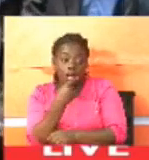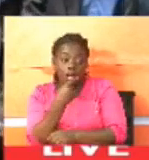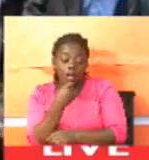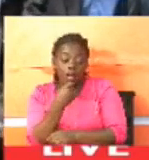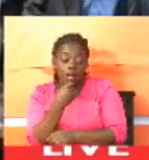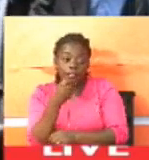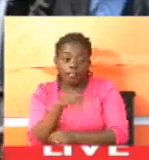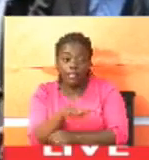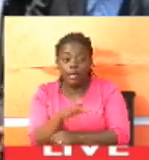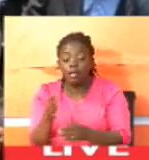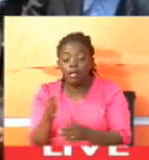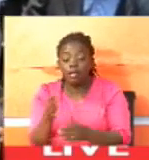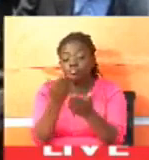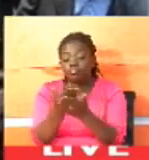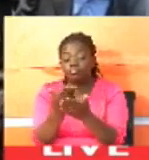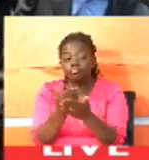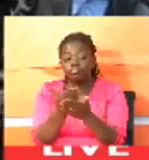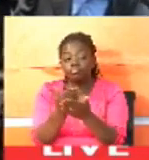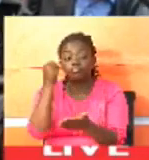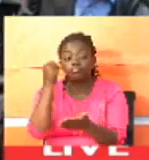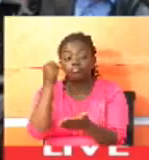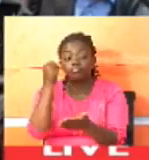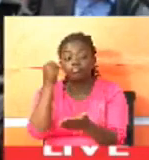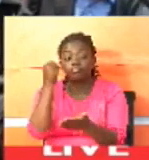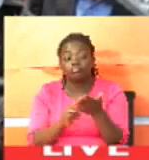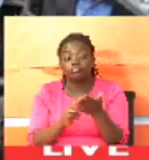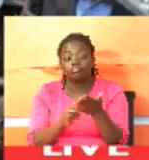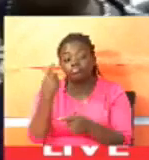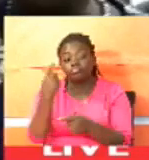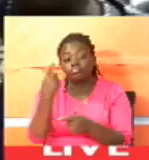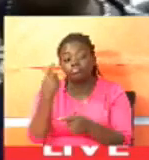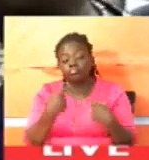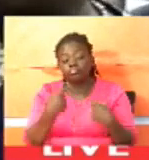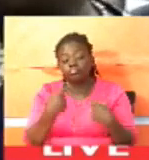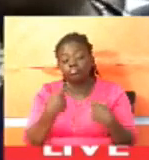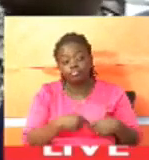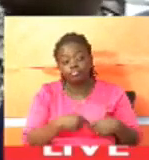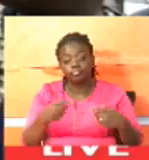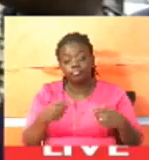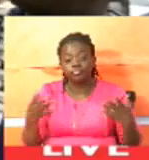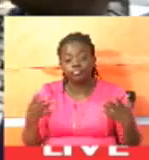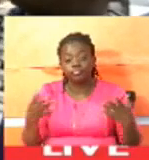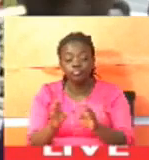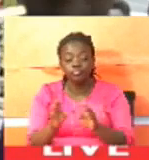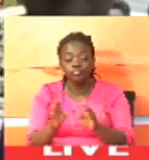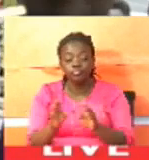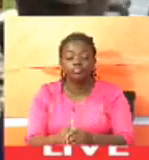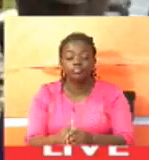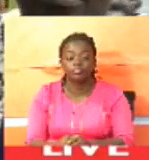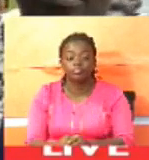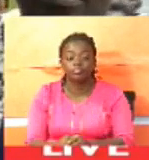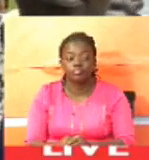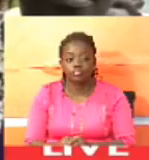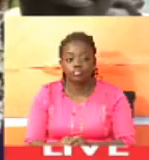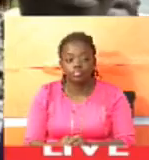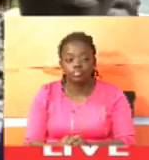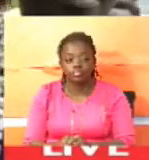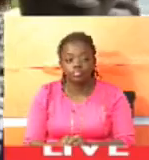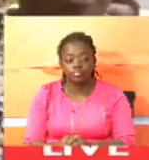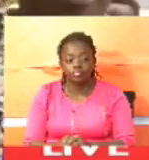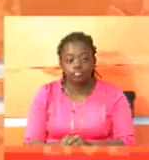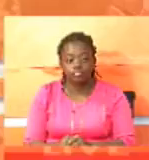nti sitampu eno mugikozese n'omutima ogu. Florence Tumupende yakusakidde eggulire lino ku lwabukedde